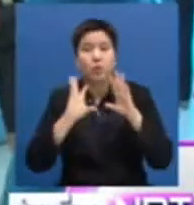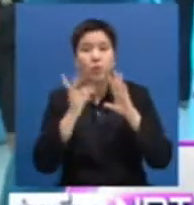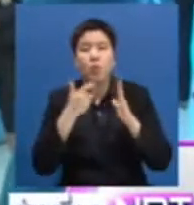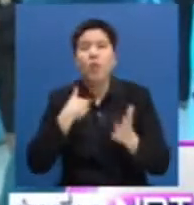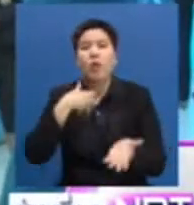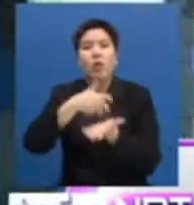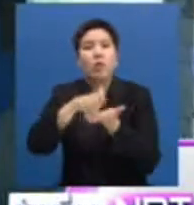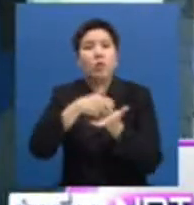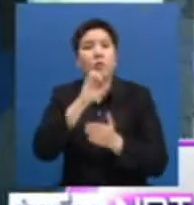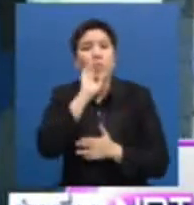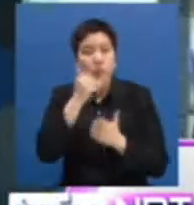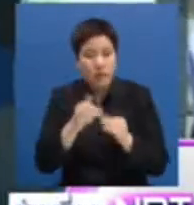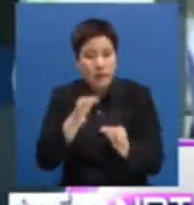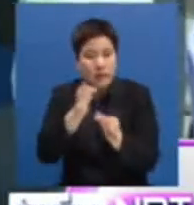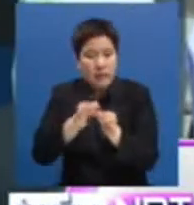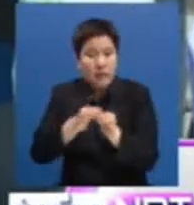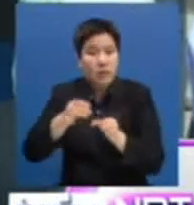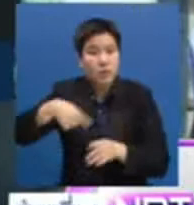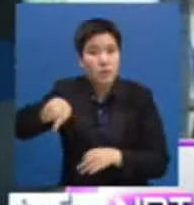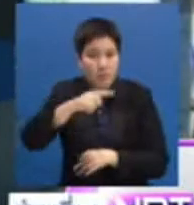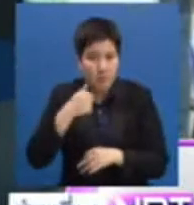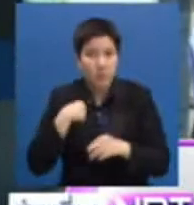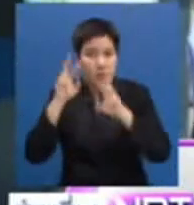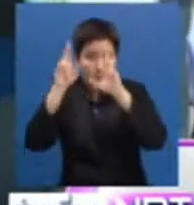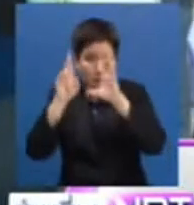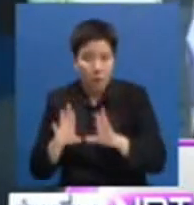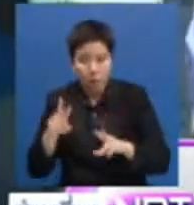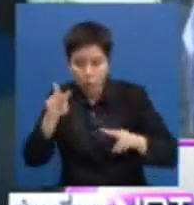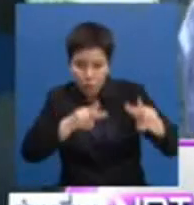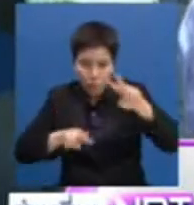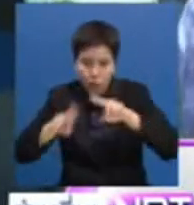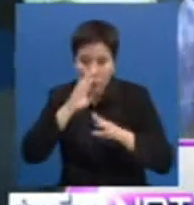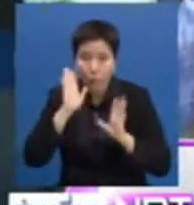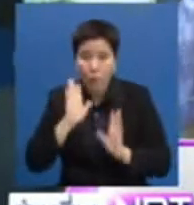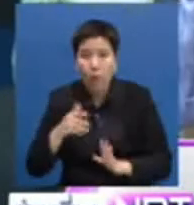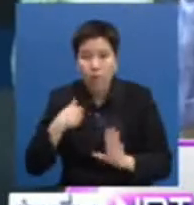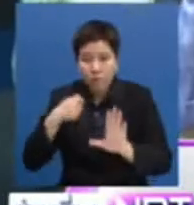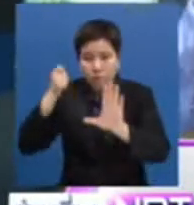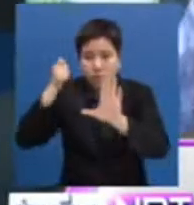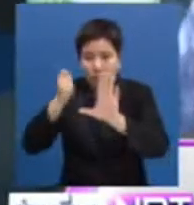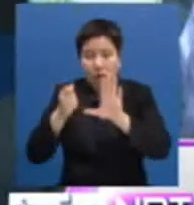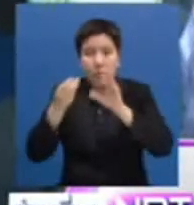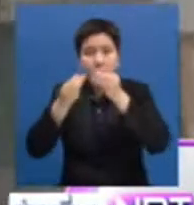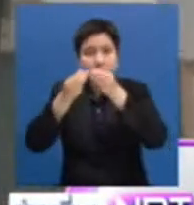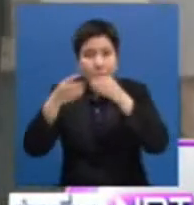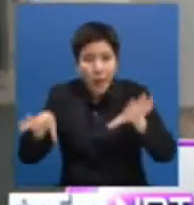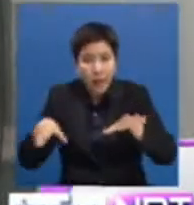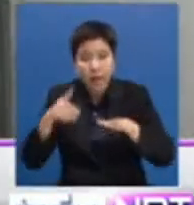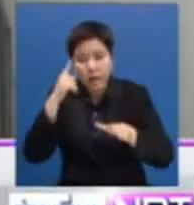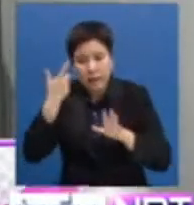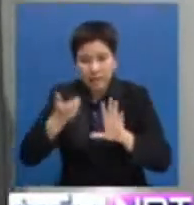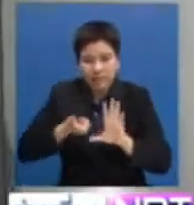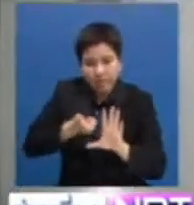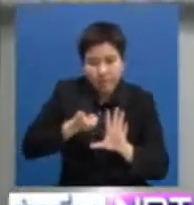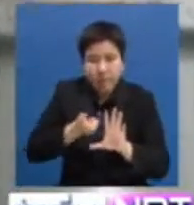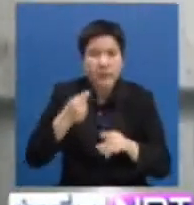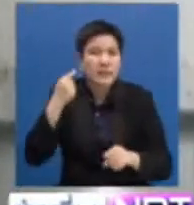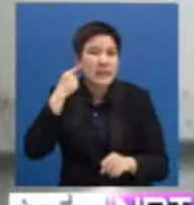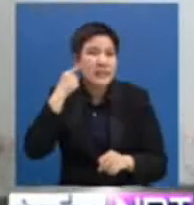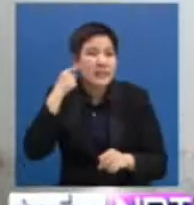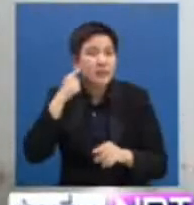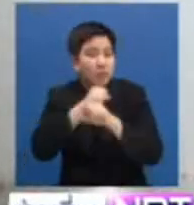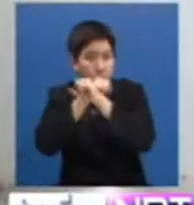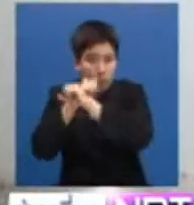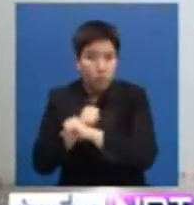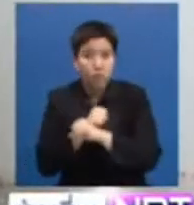ว่าปกติธนาคารจะมีระบบรักษาความปลอดภัยหากมีคนร้ายมาทุกกระจกหรือพยายามเปิดประตูสัญญาณกันขโมย